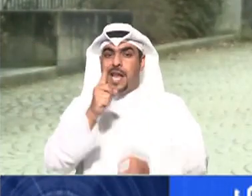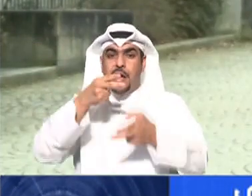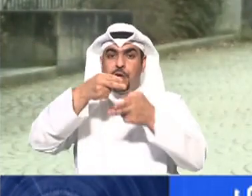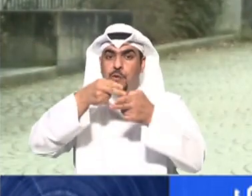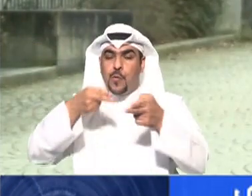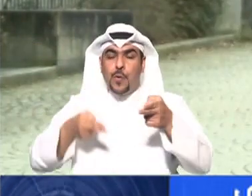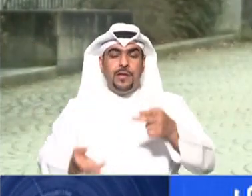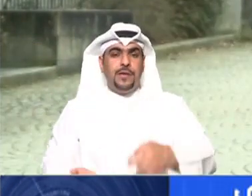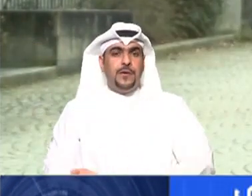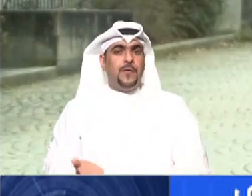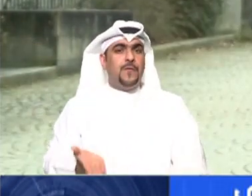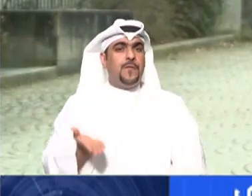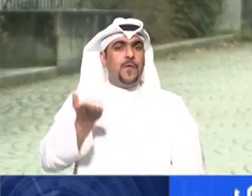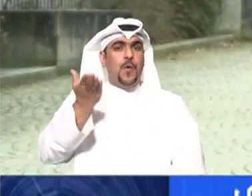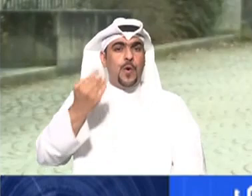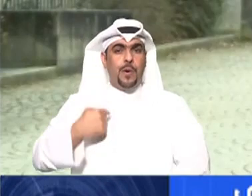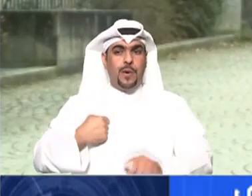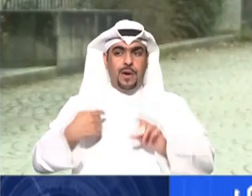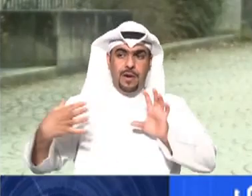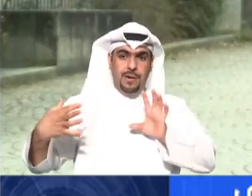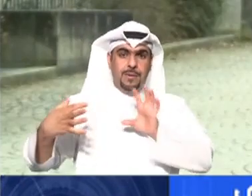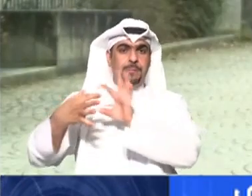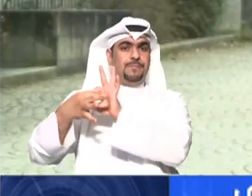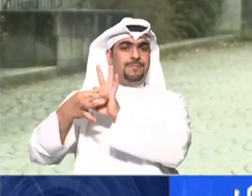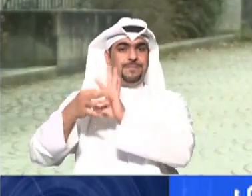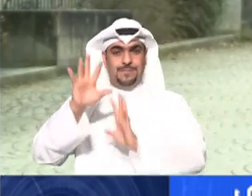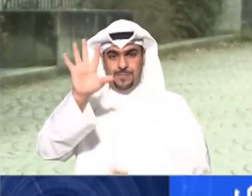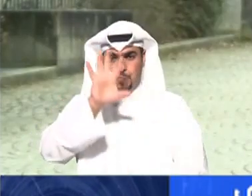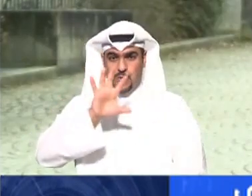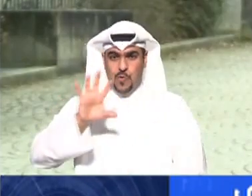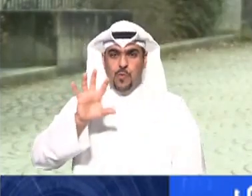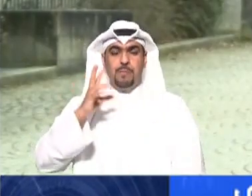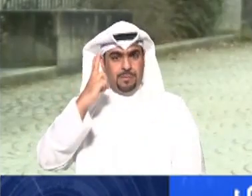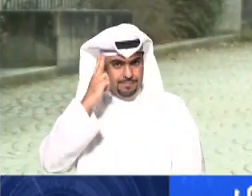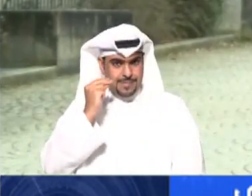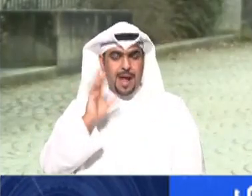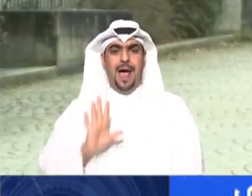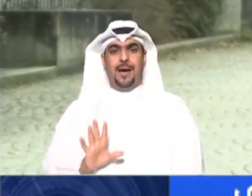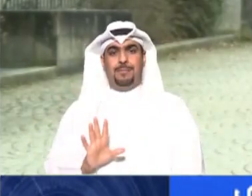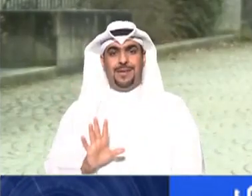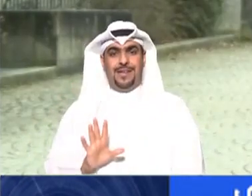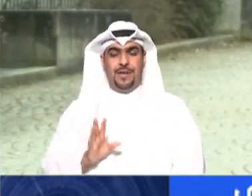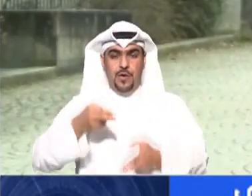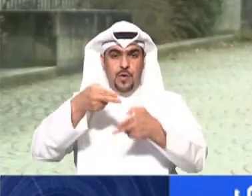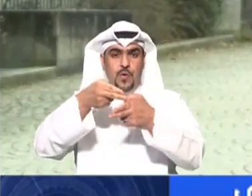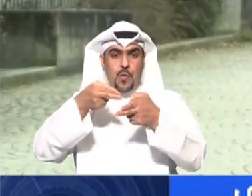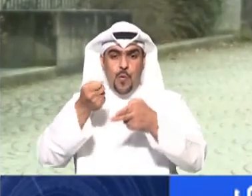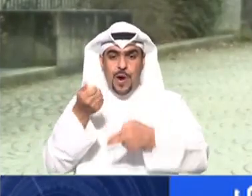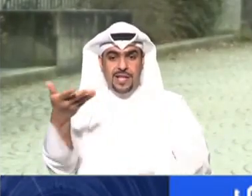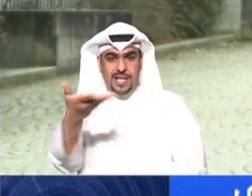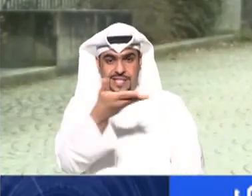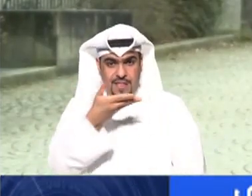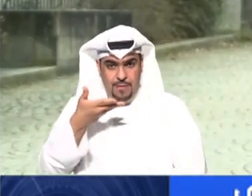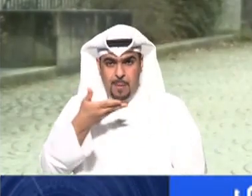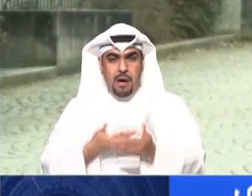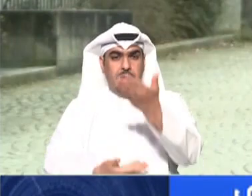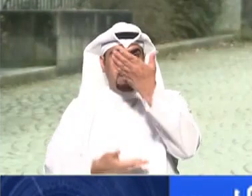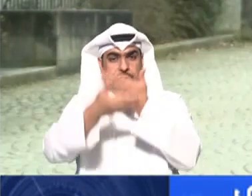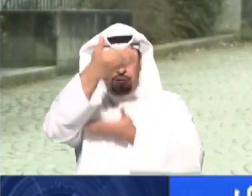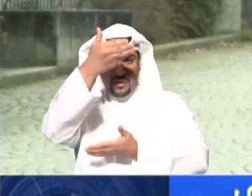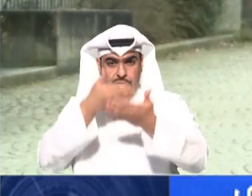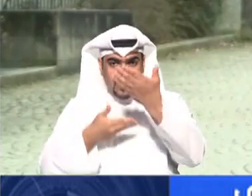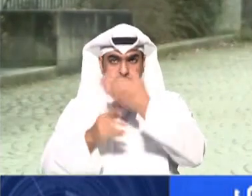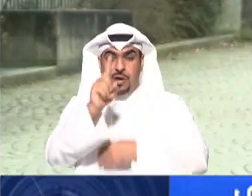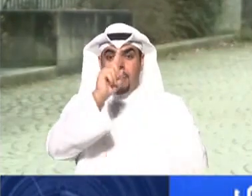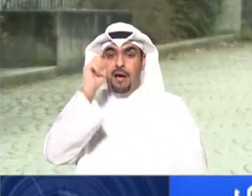وإضافة للصندوق السيادي لدولة الكويت الذي يحظى بثقة واحترام المجتمع